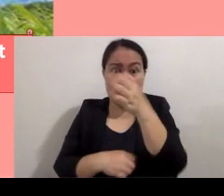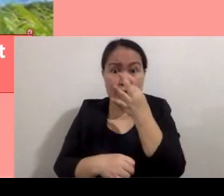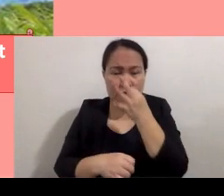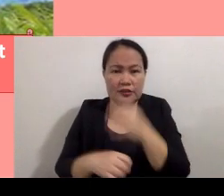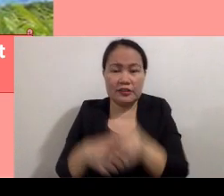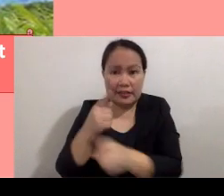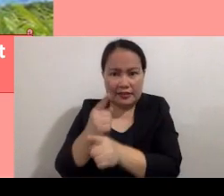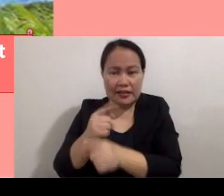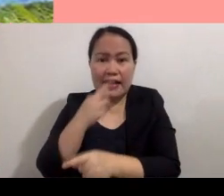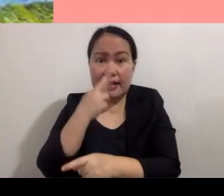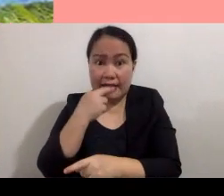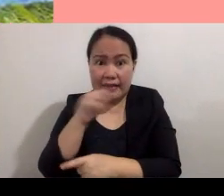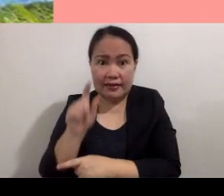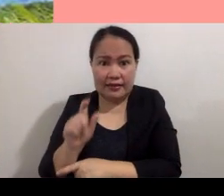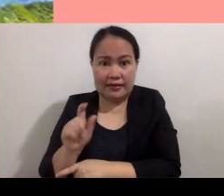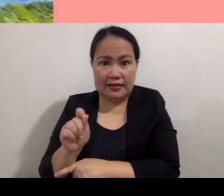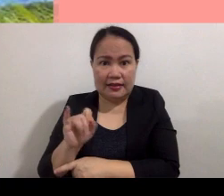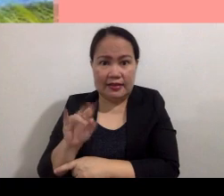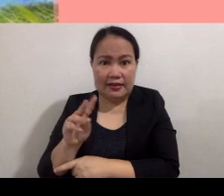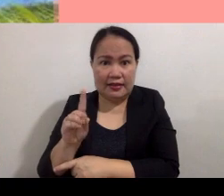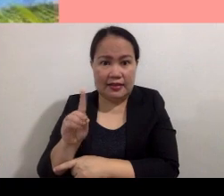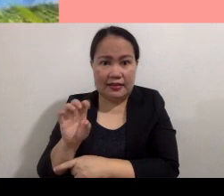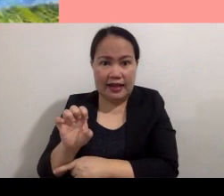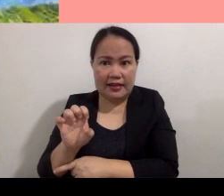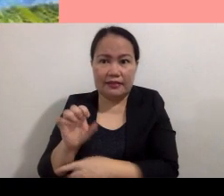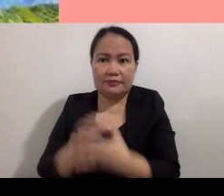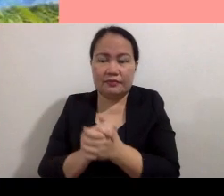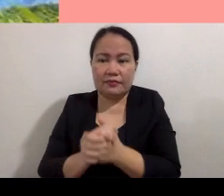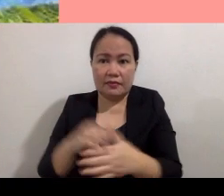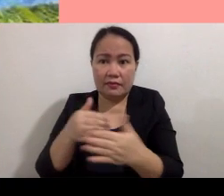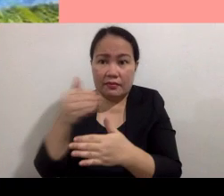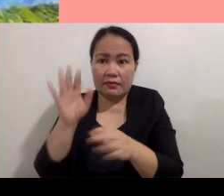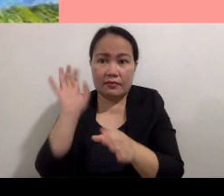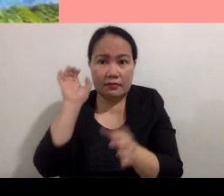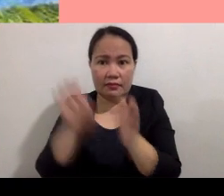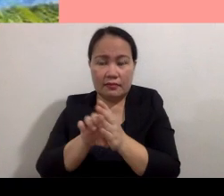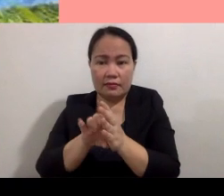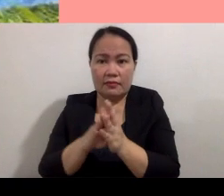Correct. Red tide. Okay, next picture.